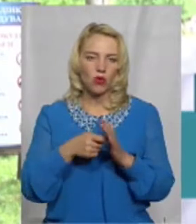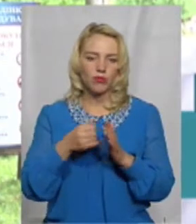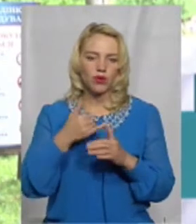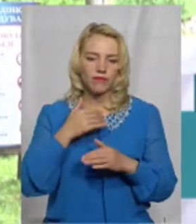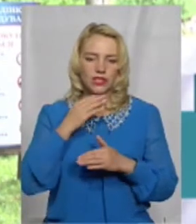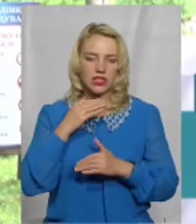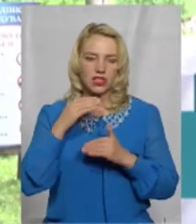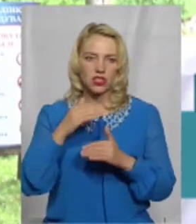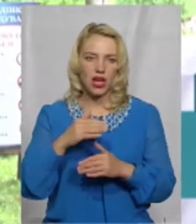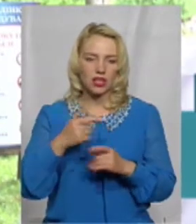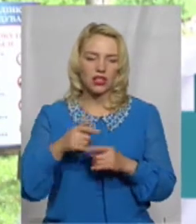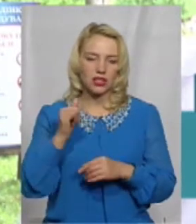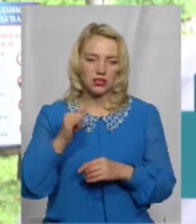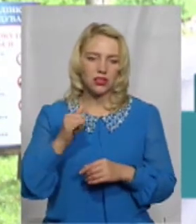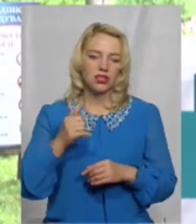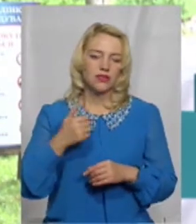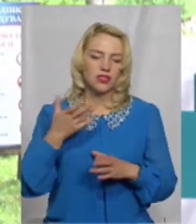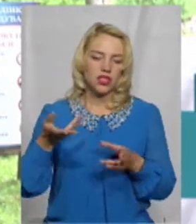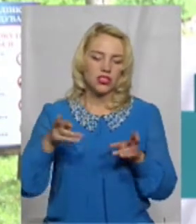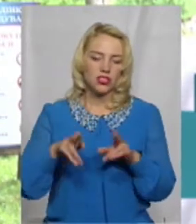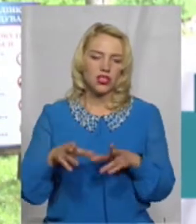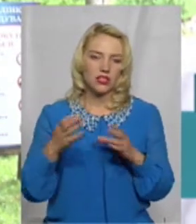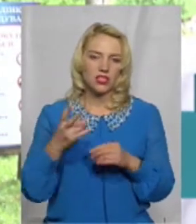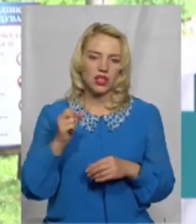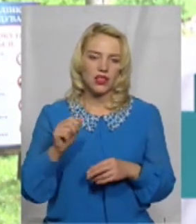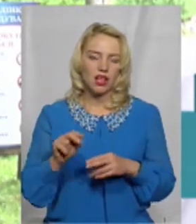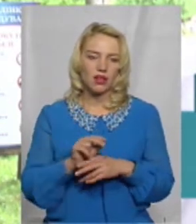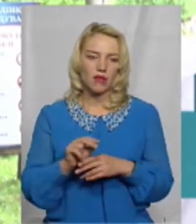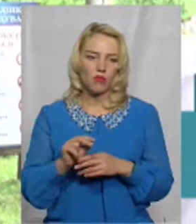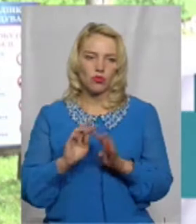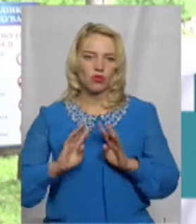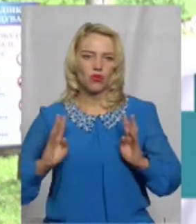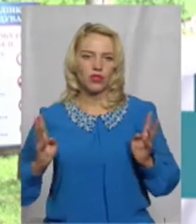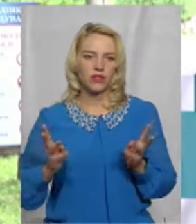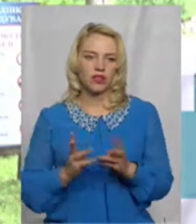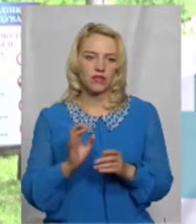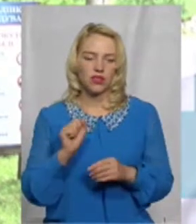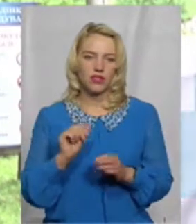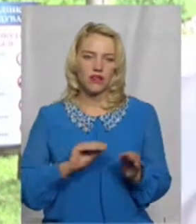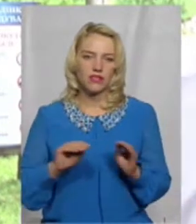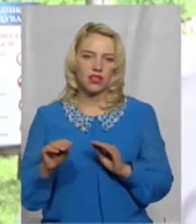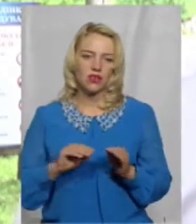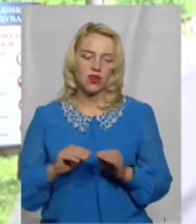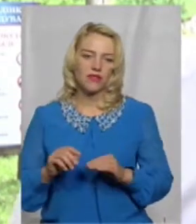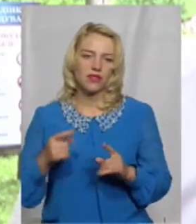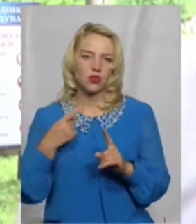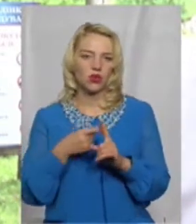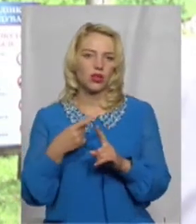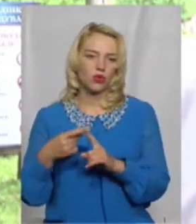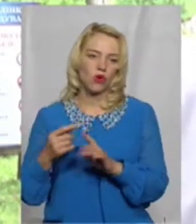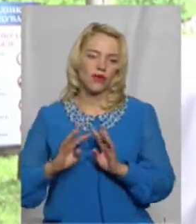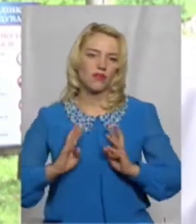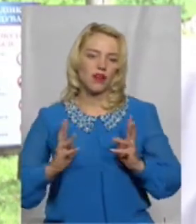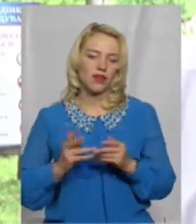вистачає, залишається ще на ремонт вольєрів і на встановлення додаткових вольєрів